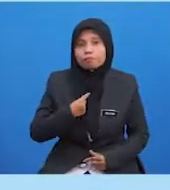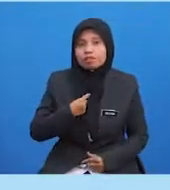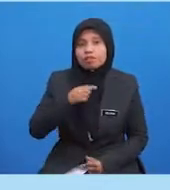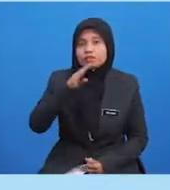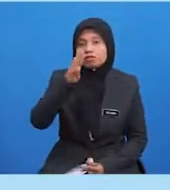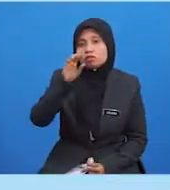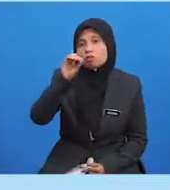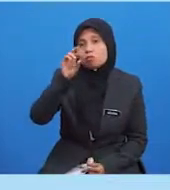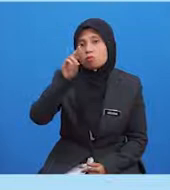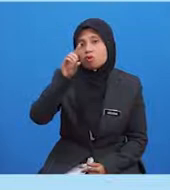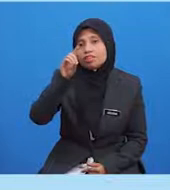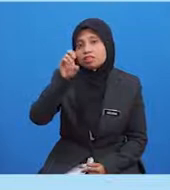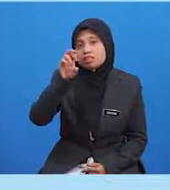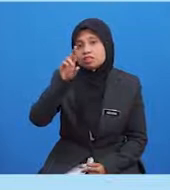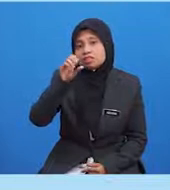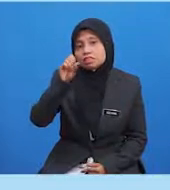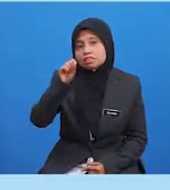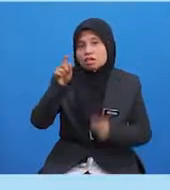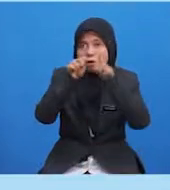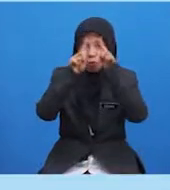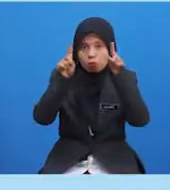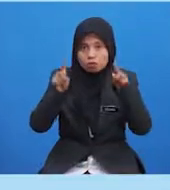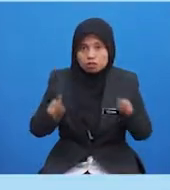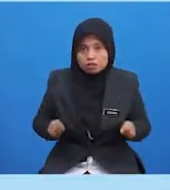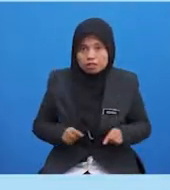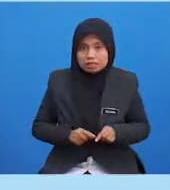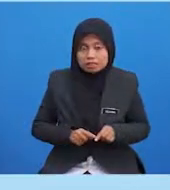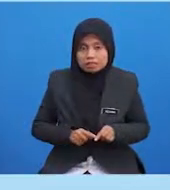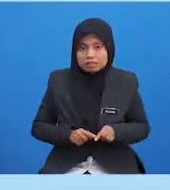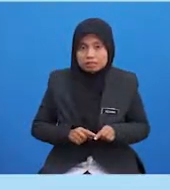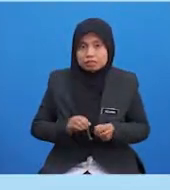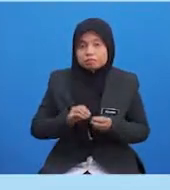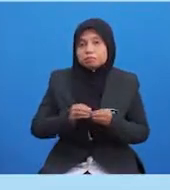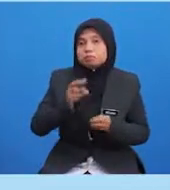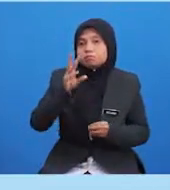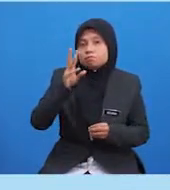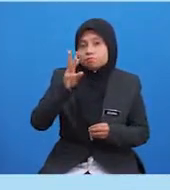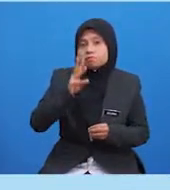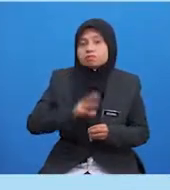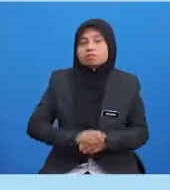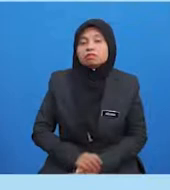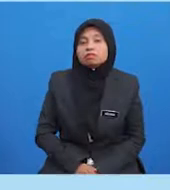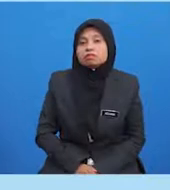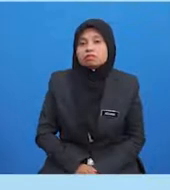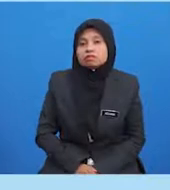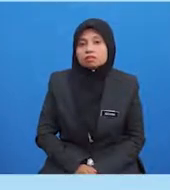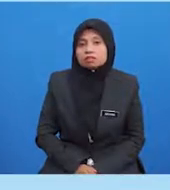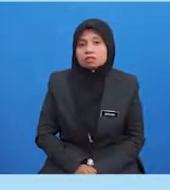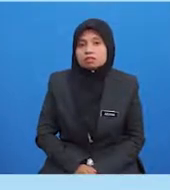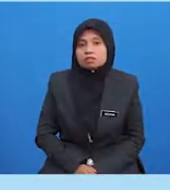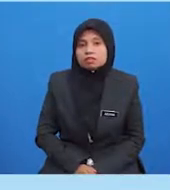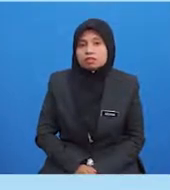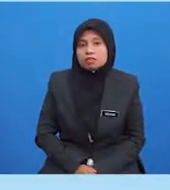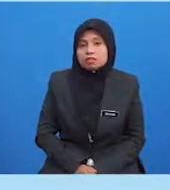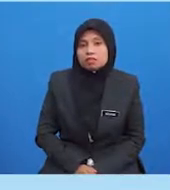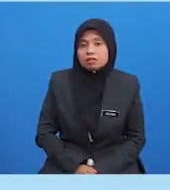borders. Dan keenam, menggunakan Cascading Style Sheets CSS